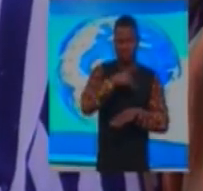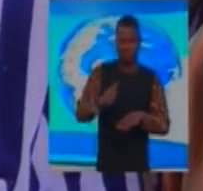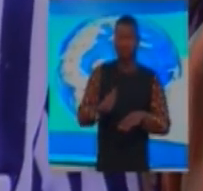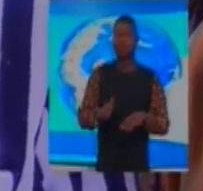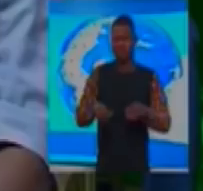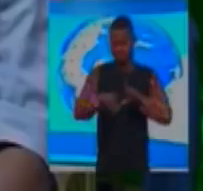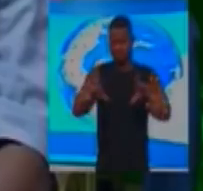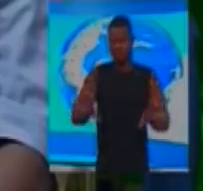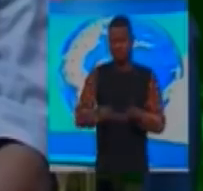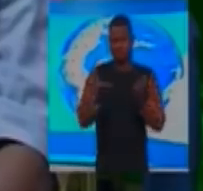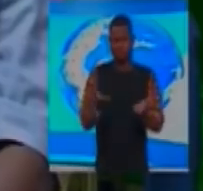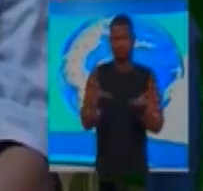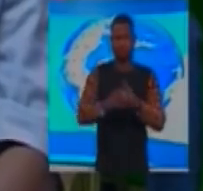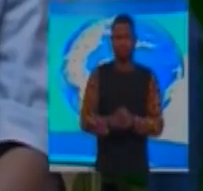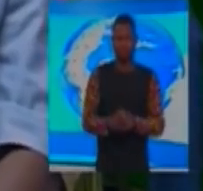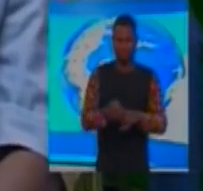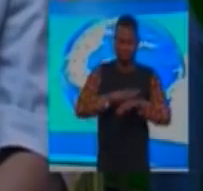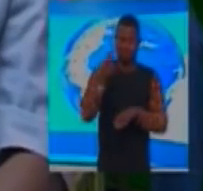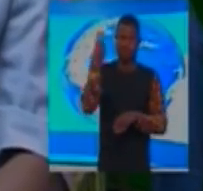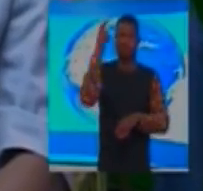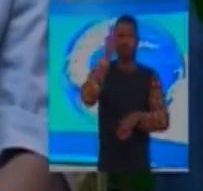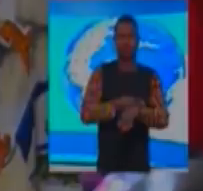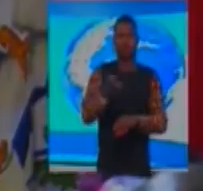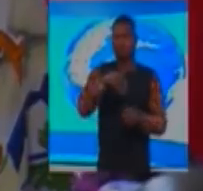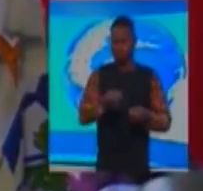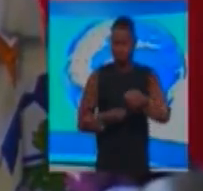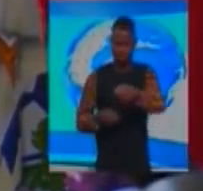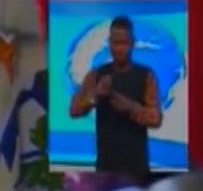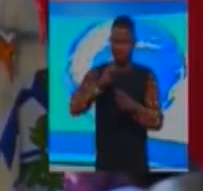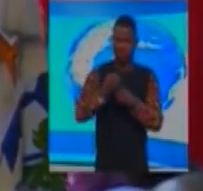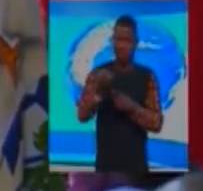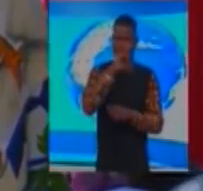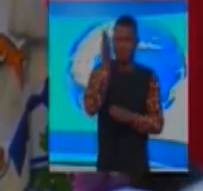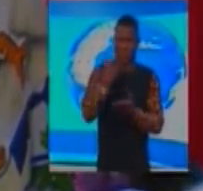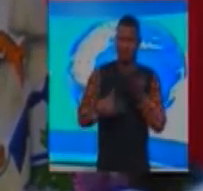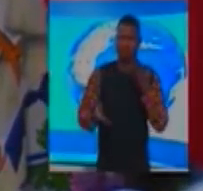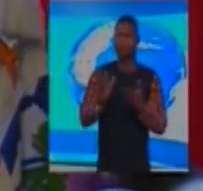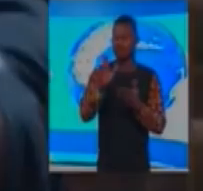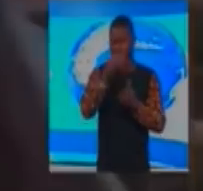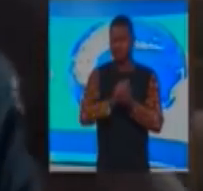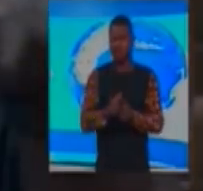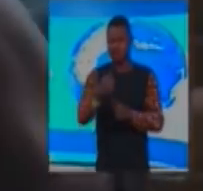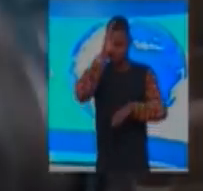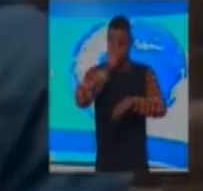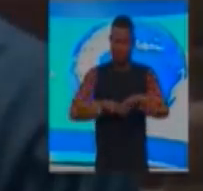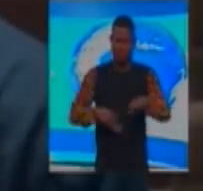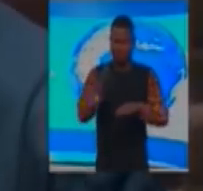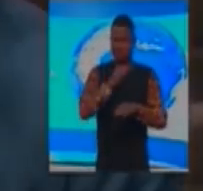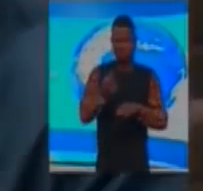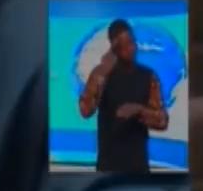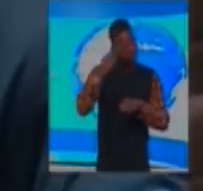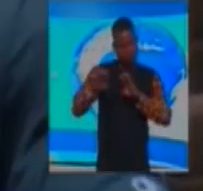Logofourceau. Après 2 heures d'échange entre les différentes parties, un appel est lancé afin de faire